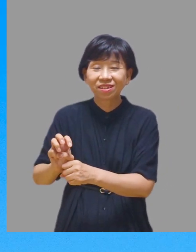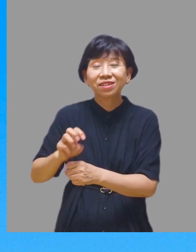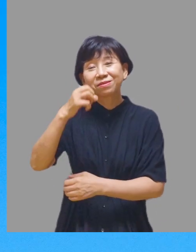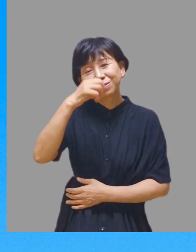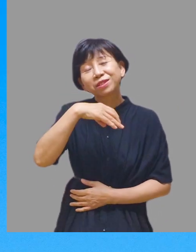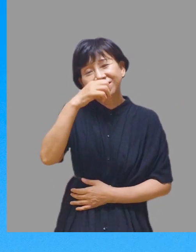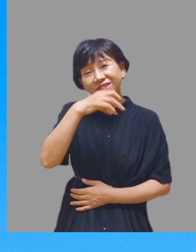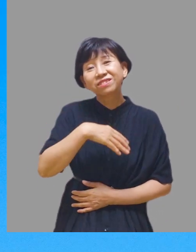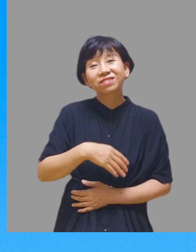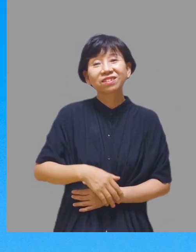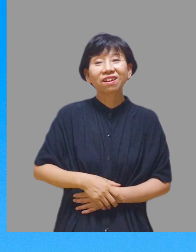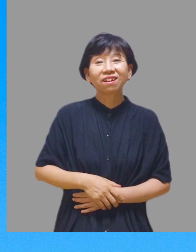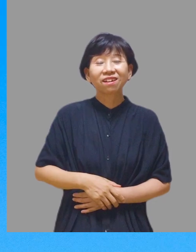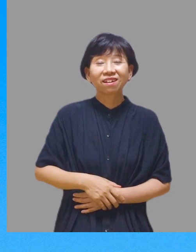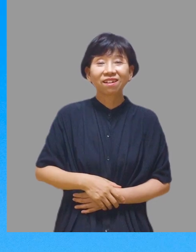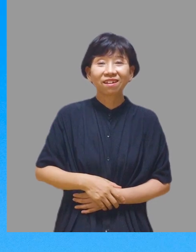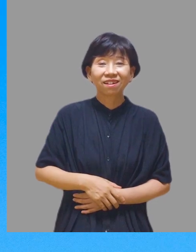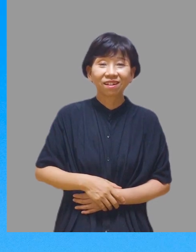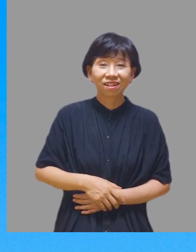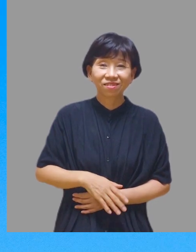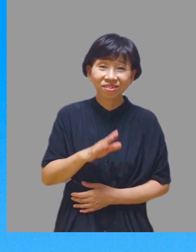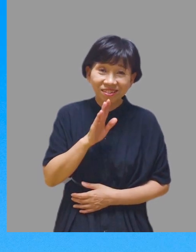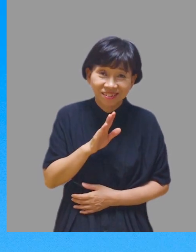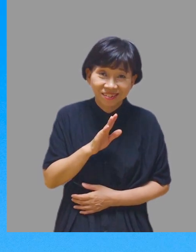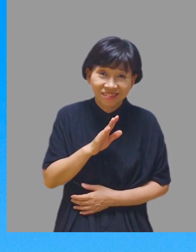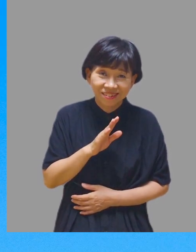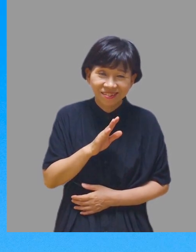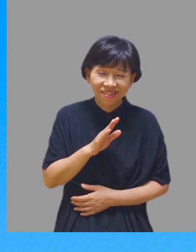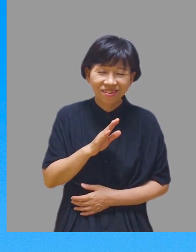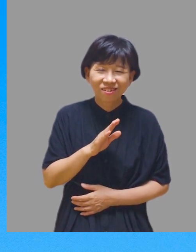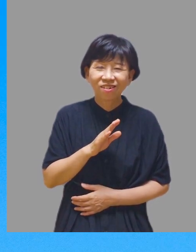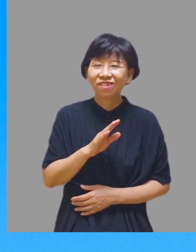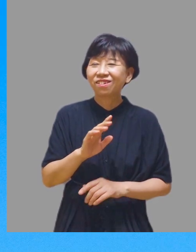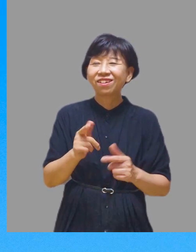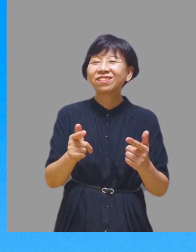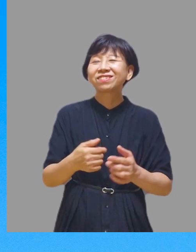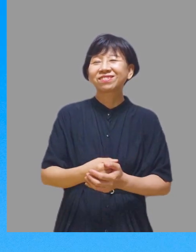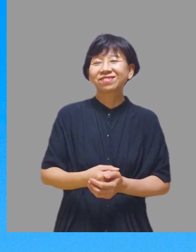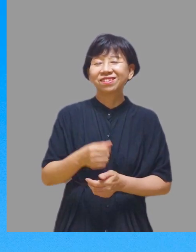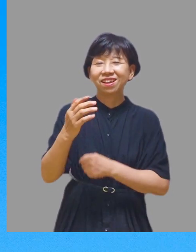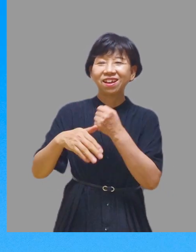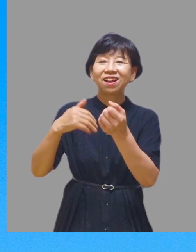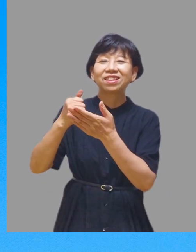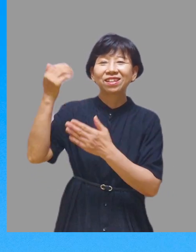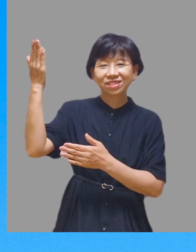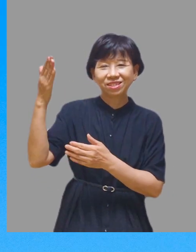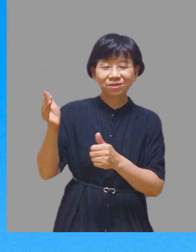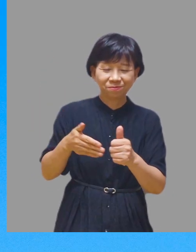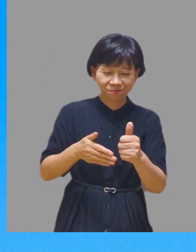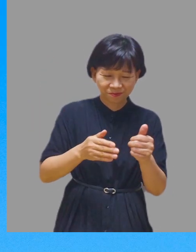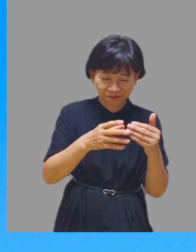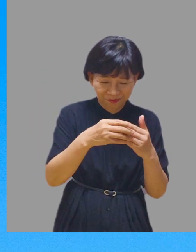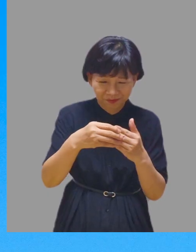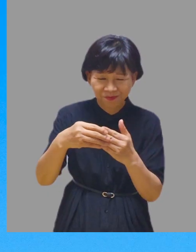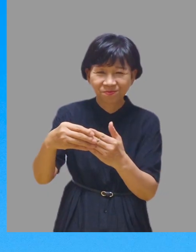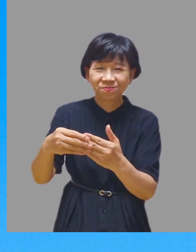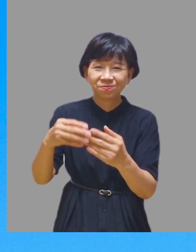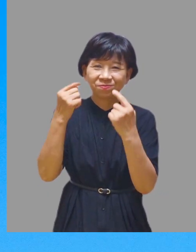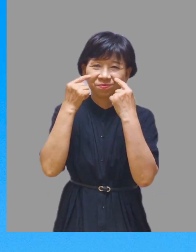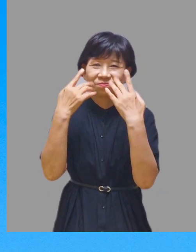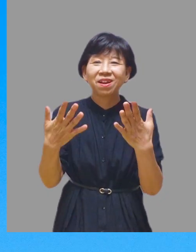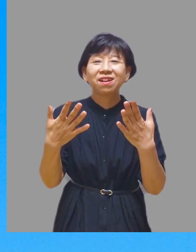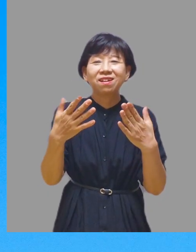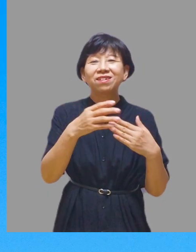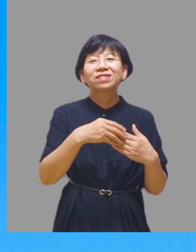지나왔잖아요. 아니죠. 누가 인도하셨을까요? 하나님께서 정확하게